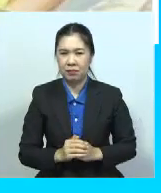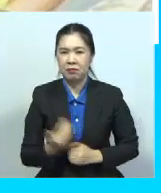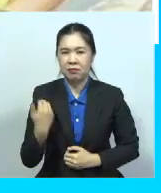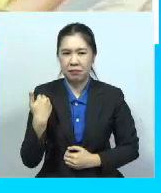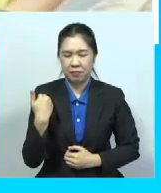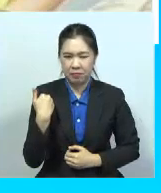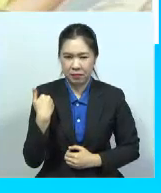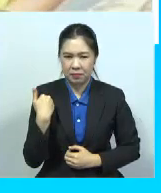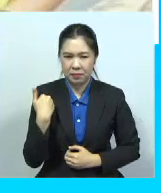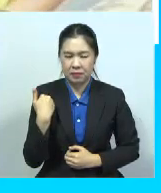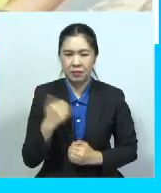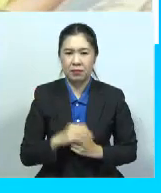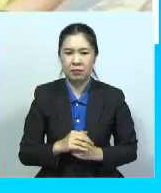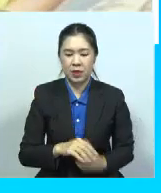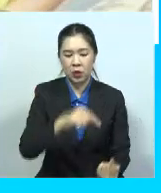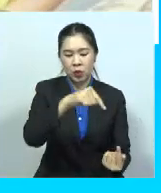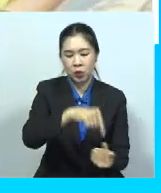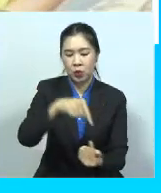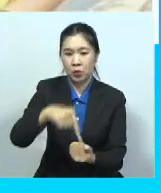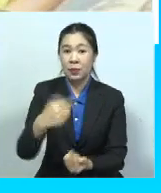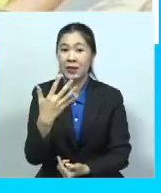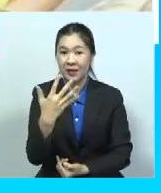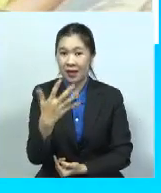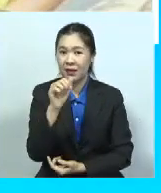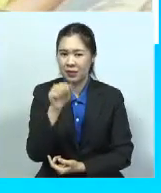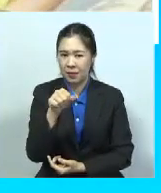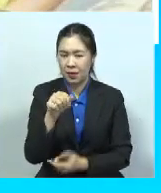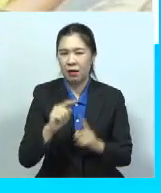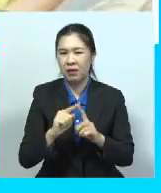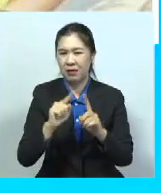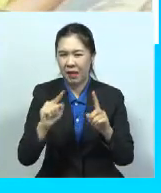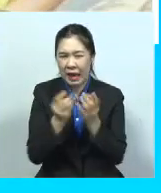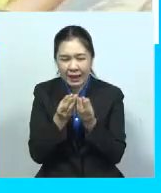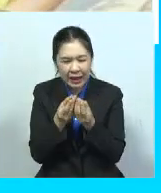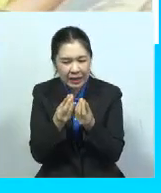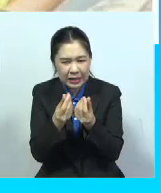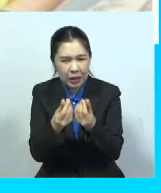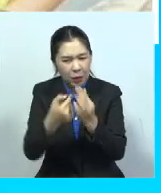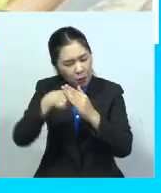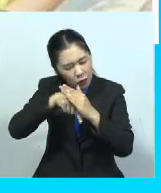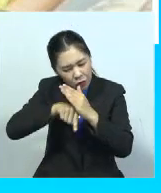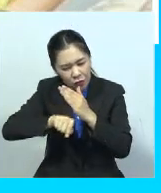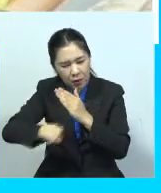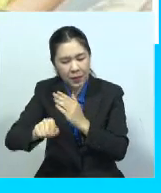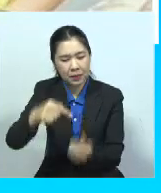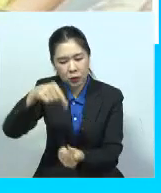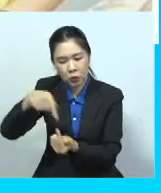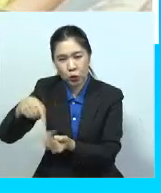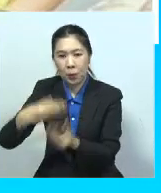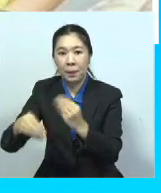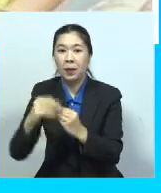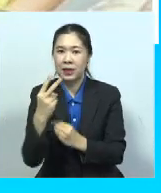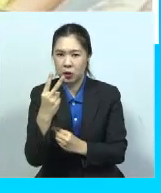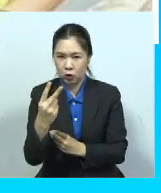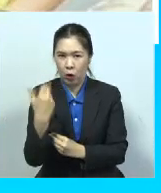น5จุดใช่ไหมคะแต่ว่านอกจากนั้นรายละเอียดจริงๆมันยังมีเพิ่มอีก2จุดซึ่งเป็นบริเว